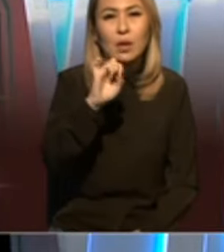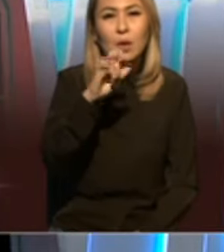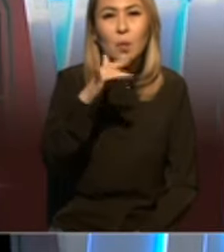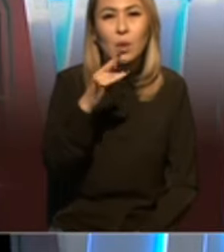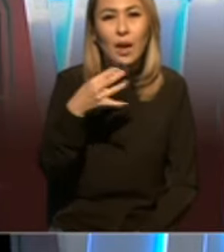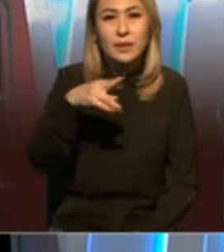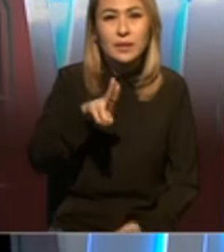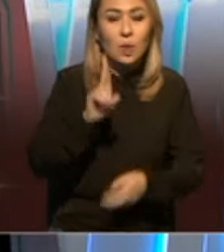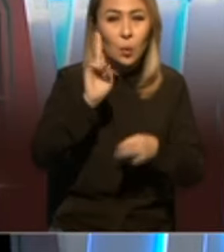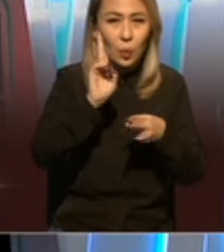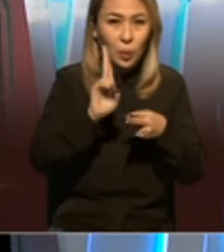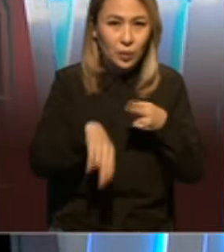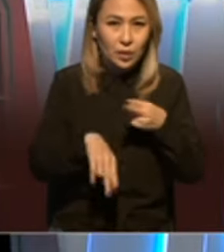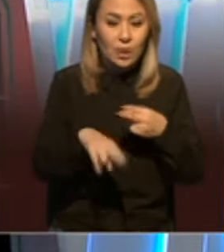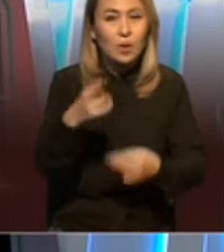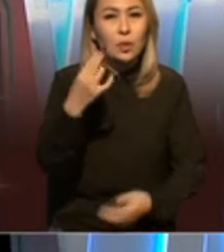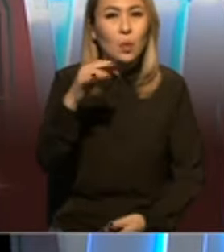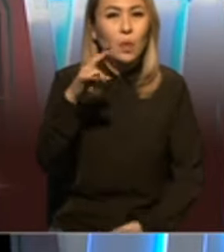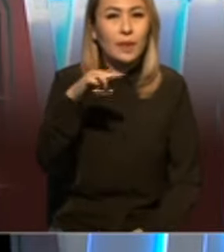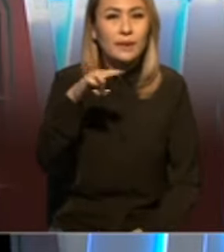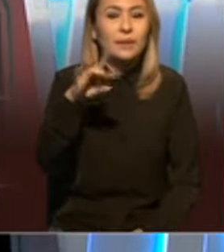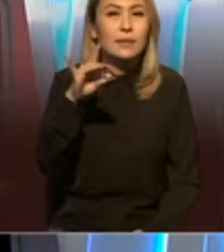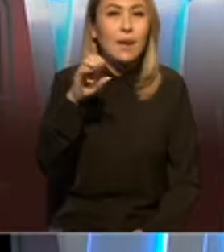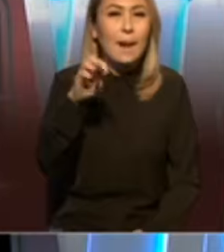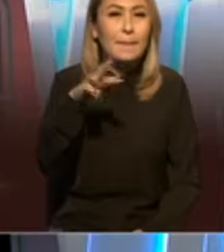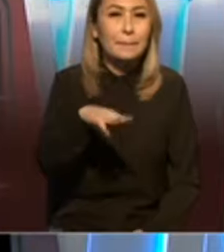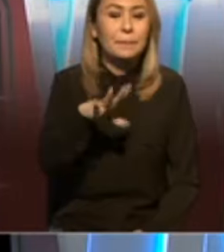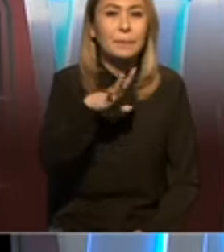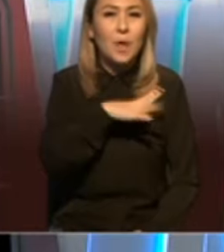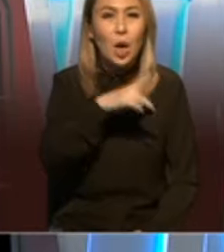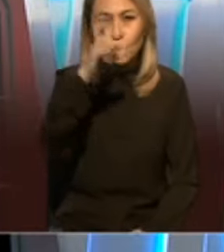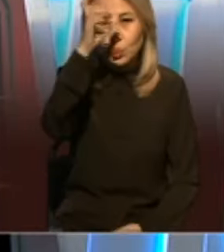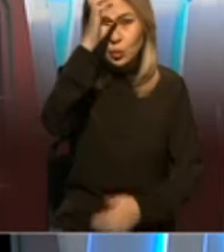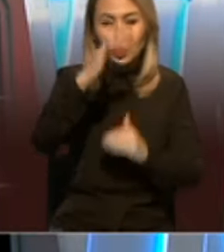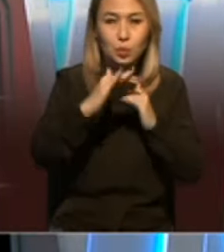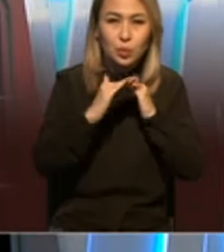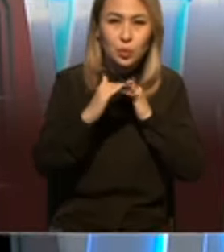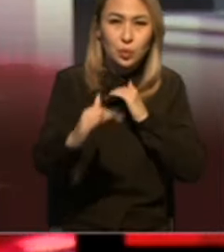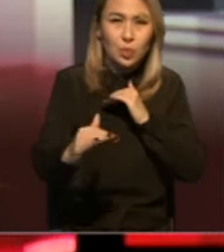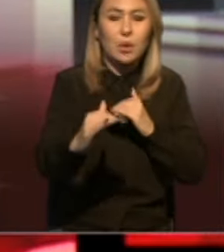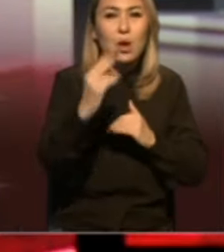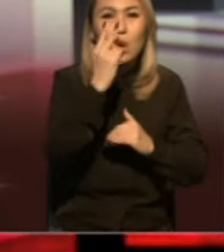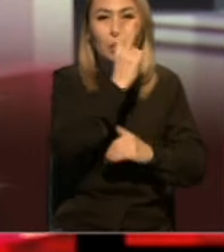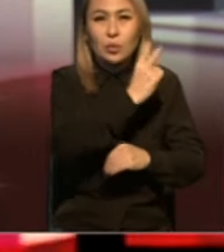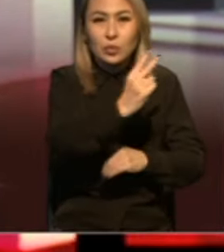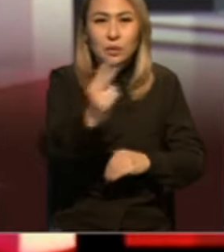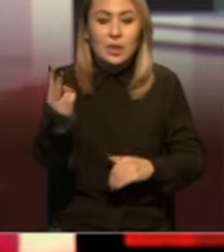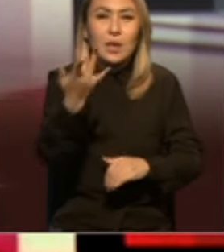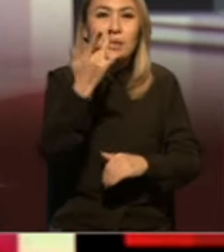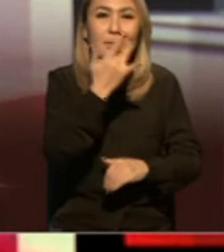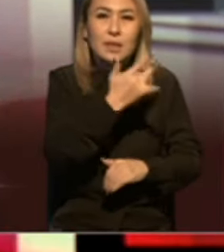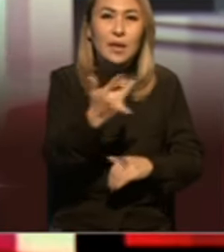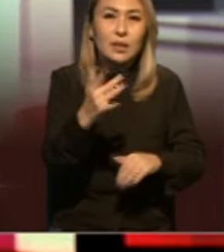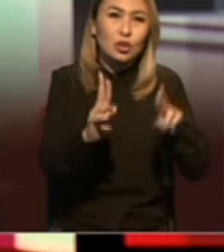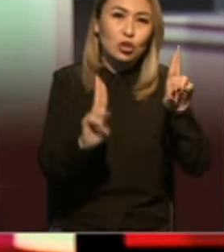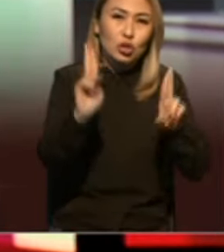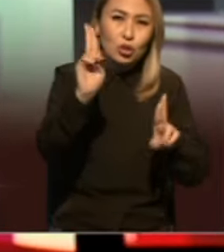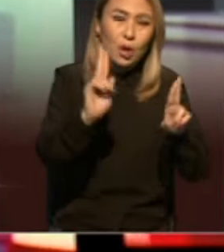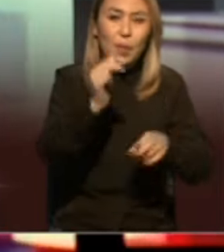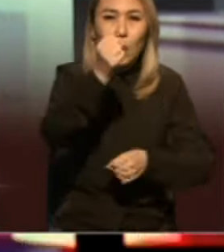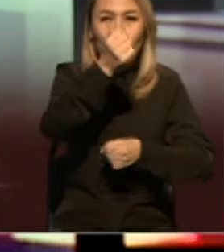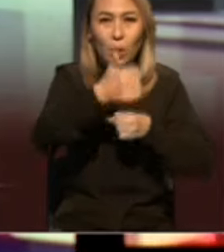отырмыз, Дональд Трамптың түркі мемлекеттерінің ұйымына деген көзқарасы, саяси ұстанымы және